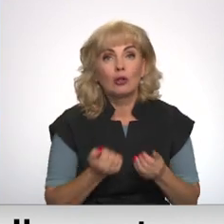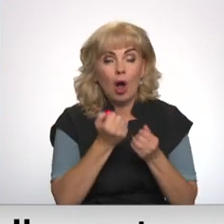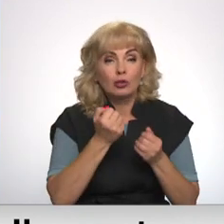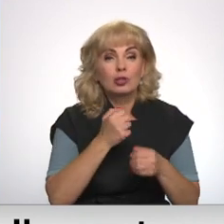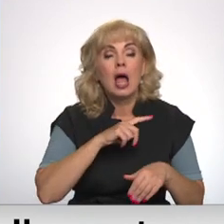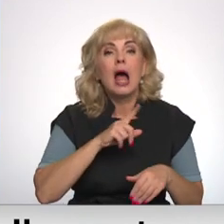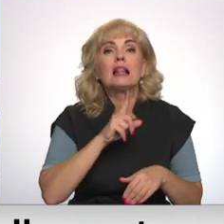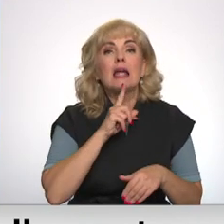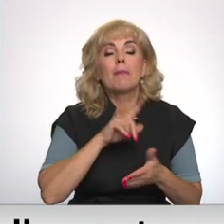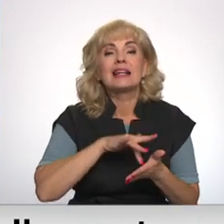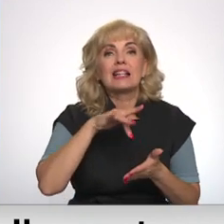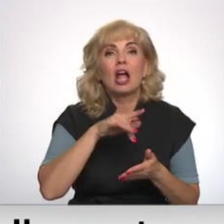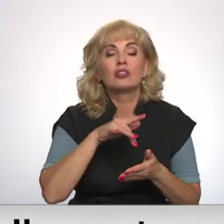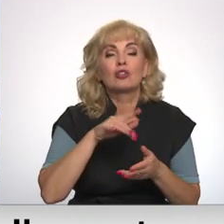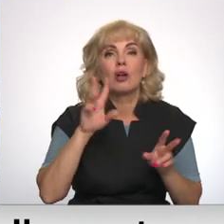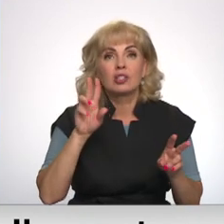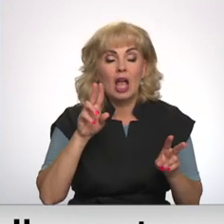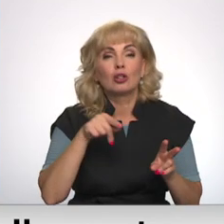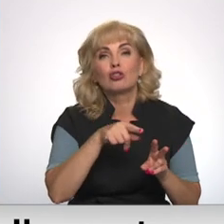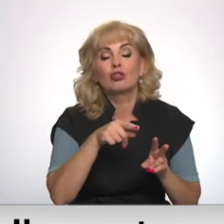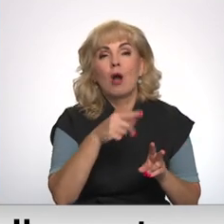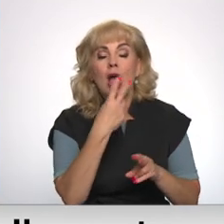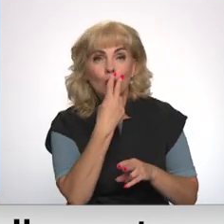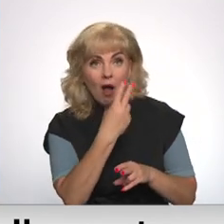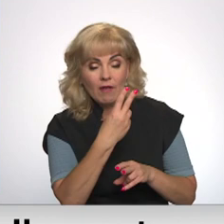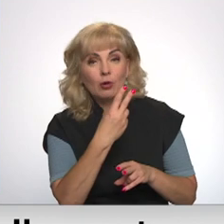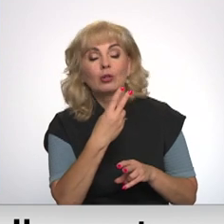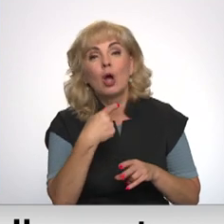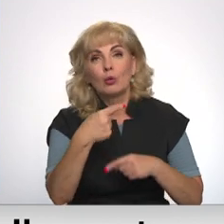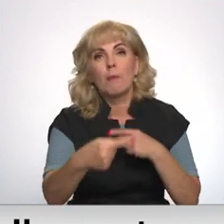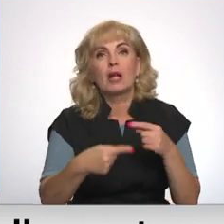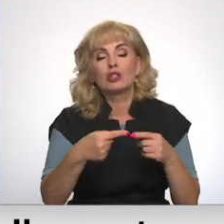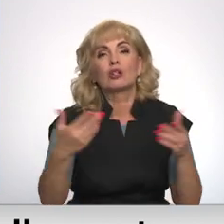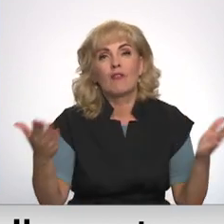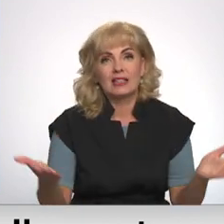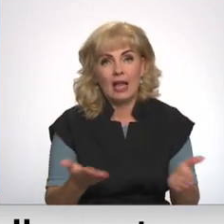restaurācijas centrs šo procesu varētu sekmēt vēl vairāk. Ines Ķester, Jānis Goldbergs, TV Kurzeme.